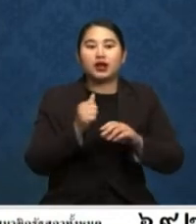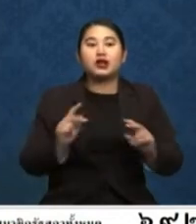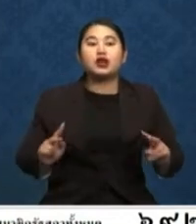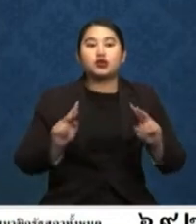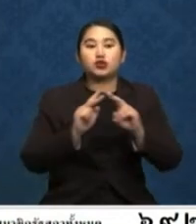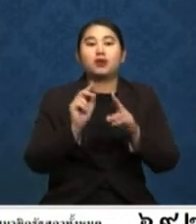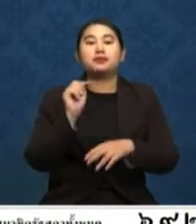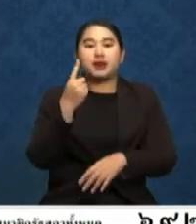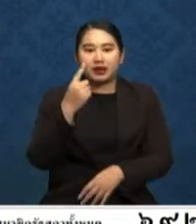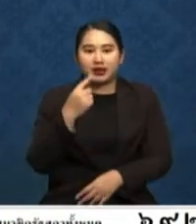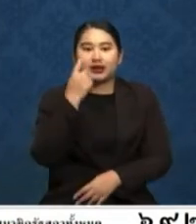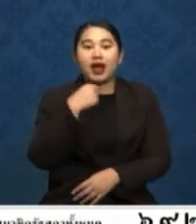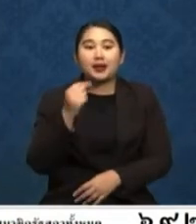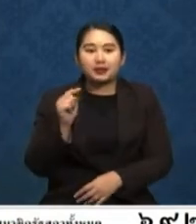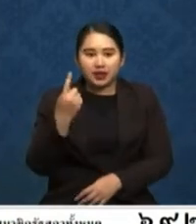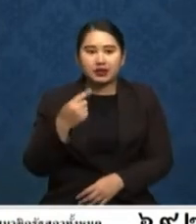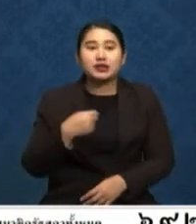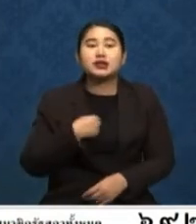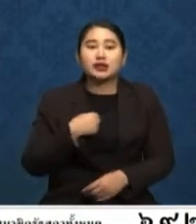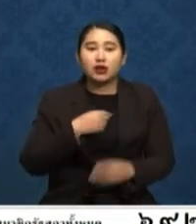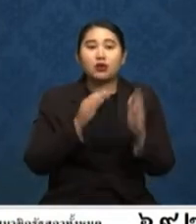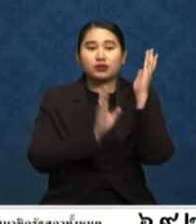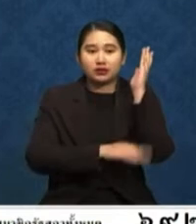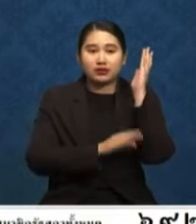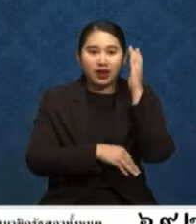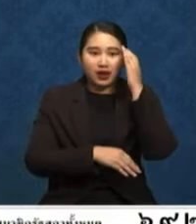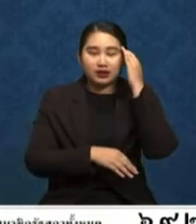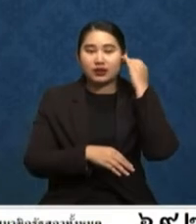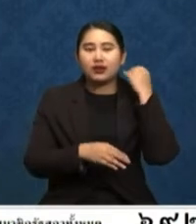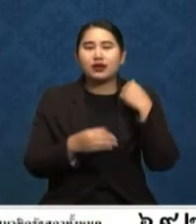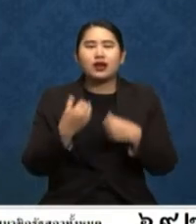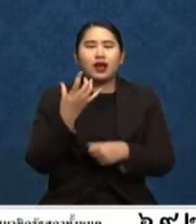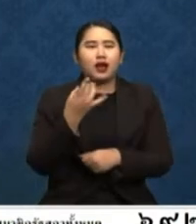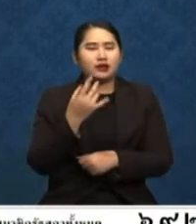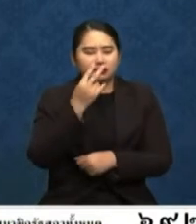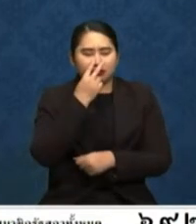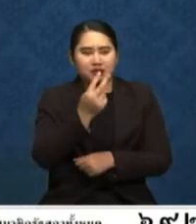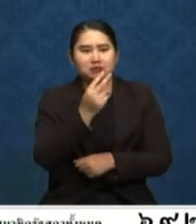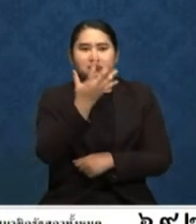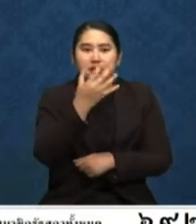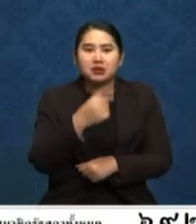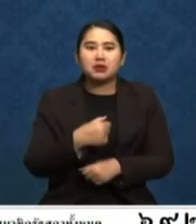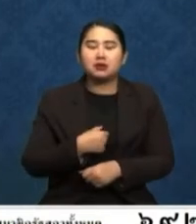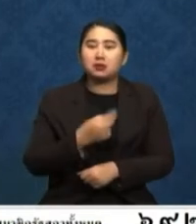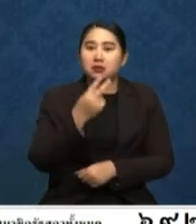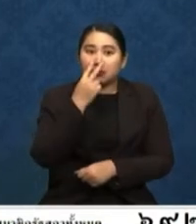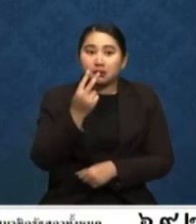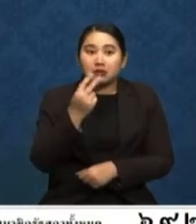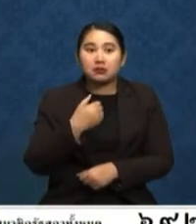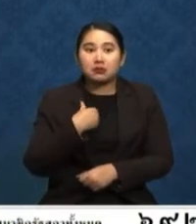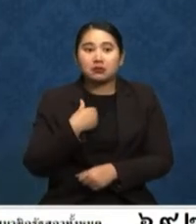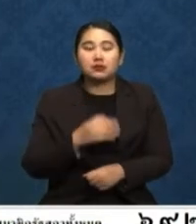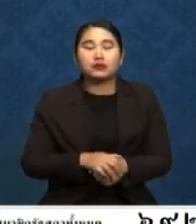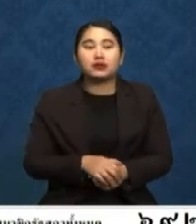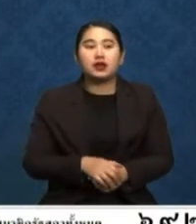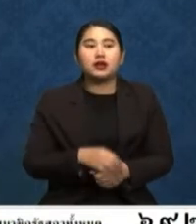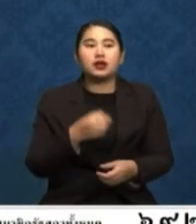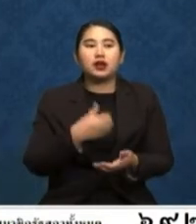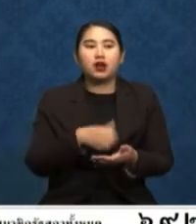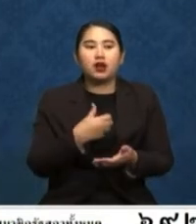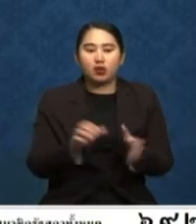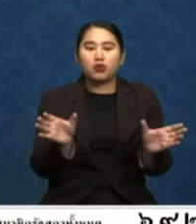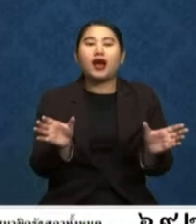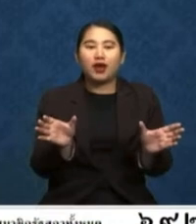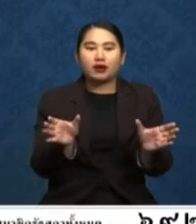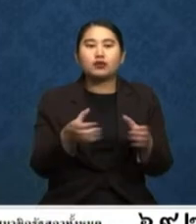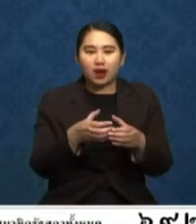ดิฉันเองในฐานะคนใต้นะคะอะไรที่ไม่คิดว่าจะได้เห็นก็ได้เห็นค่ะไหนๆท่านก็รวมกันแล้ว